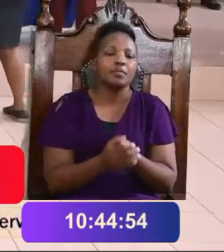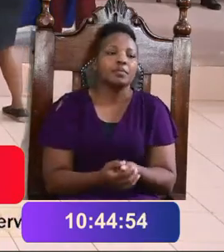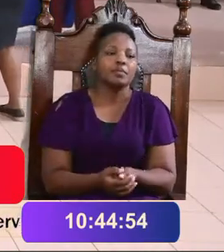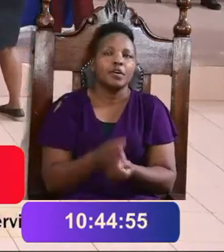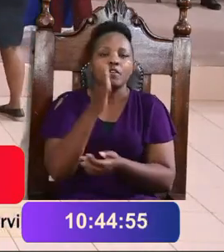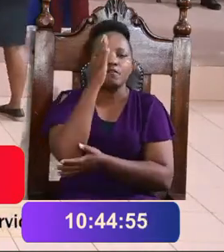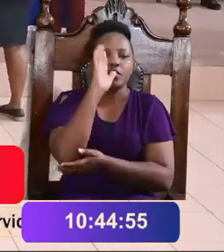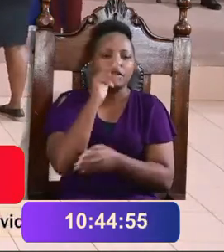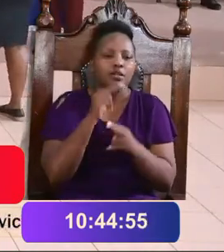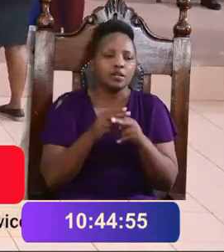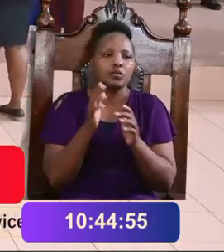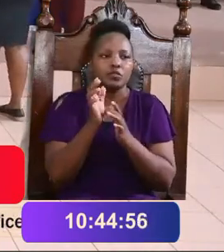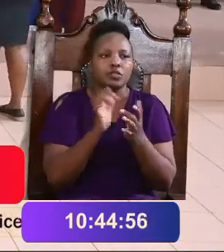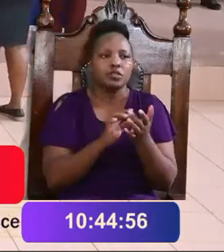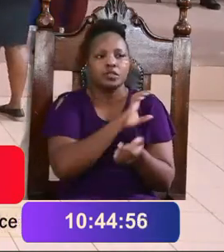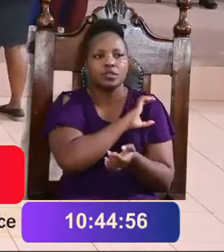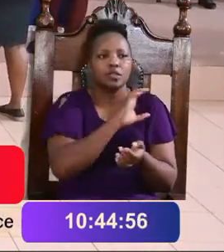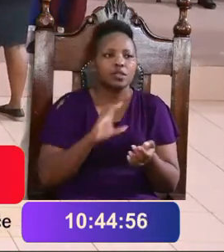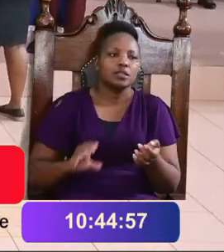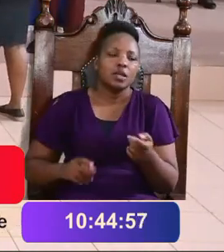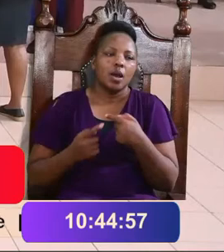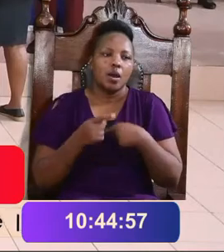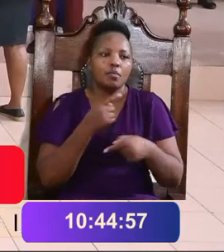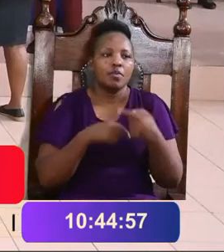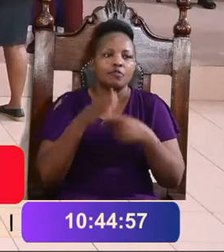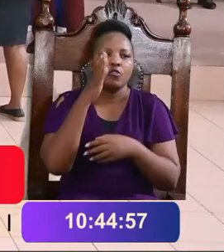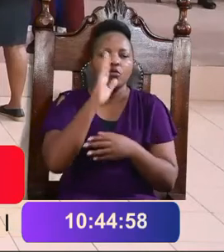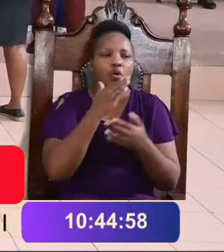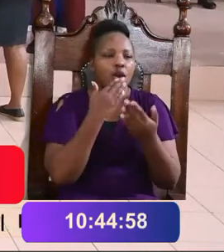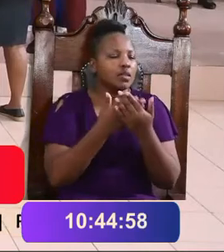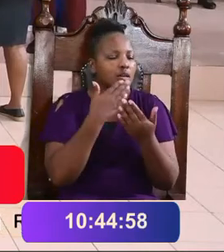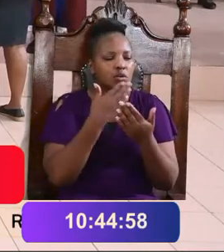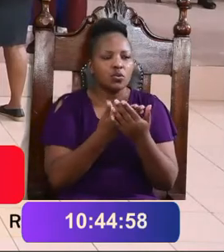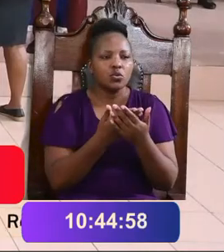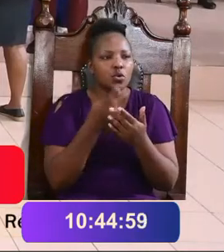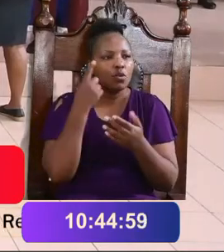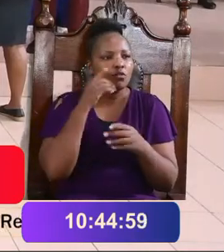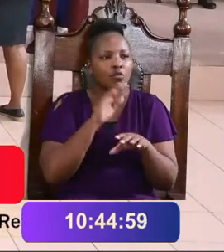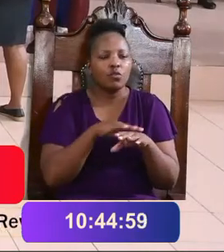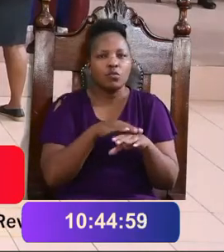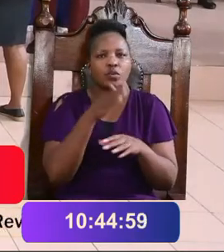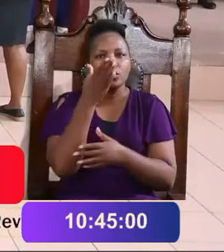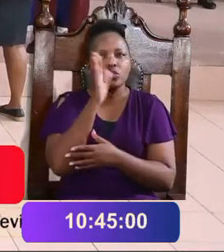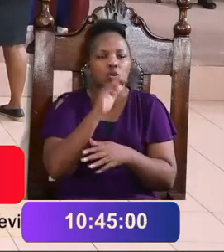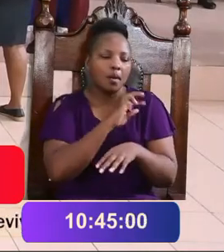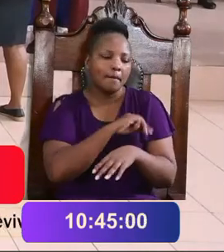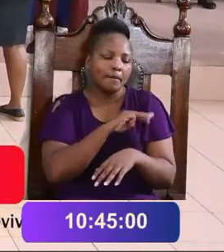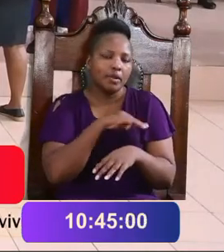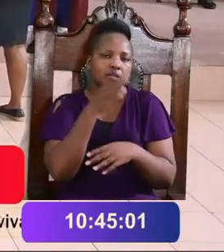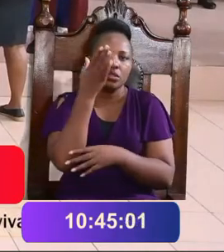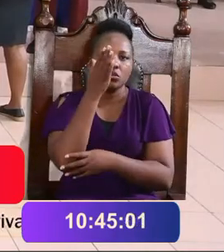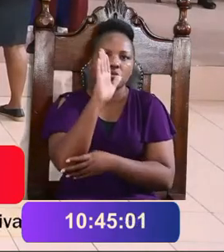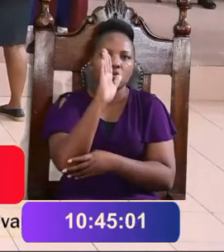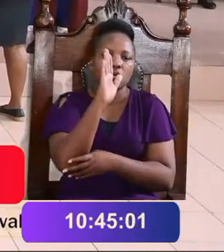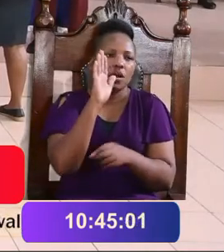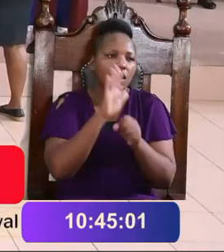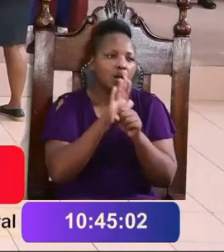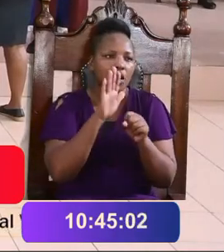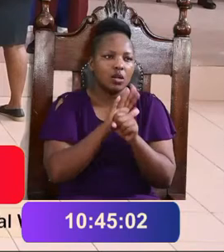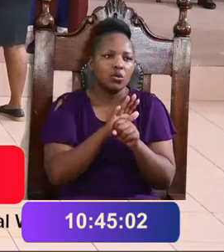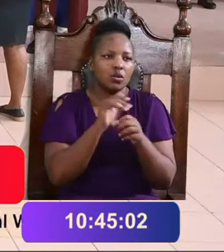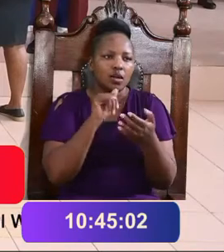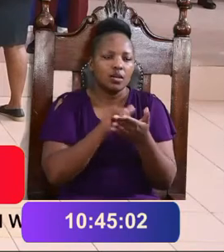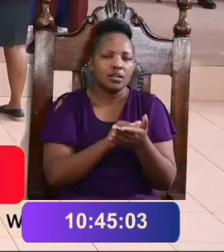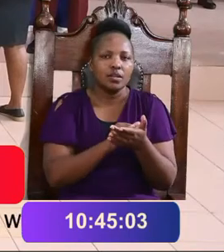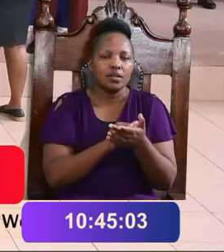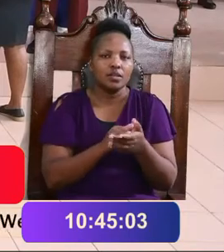Baba Mwenyezi, katika jina la Yesu Kristo tuko mbele zako tukikushukuru kwa wema wako na fadhili zako nyingi ambazo